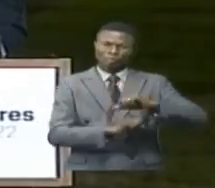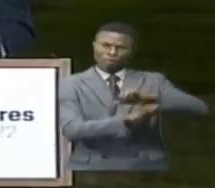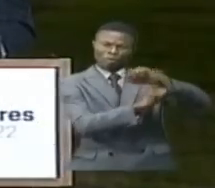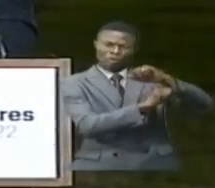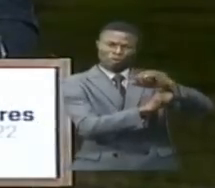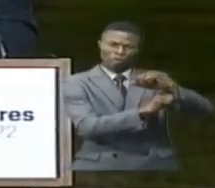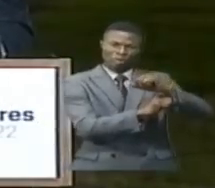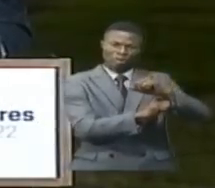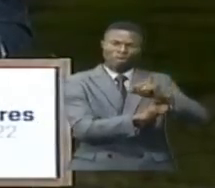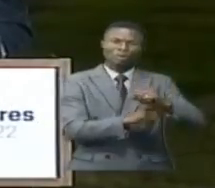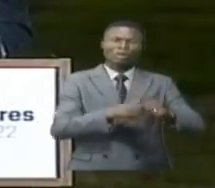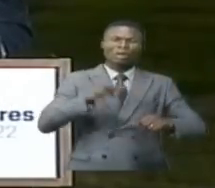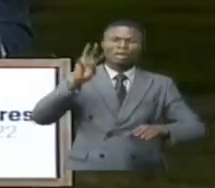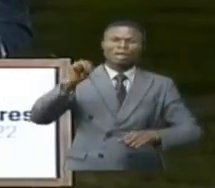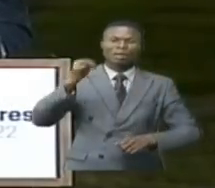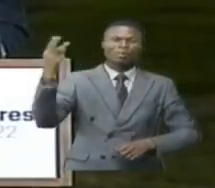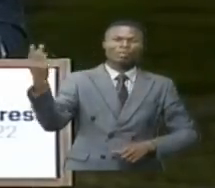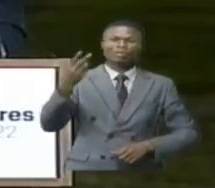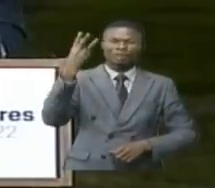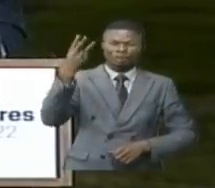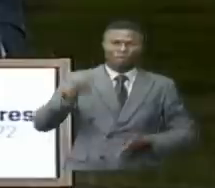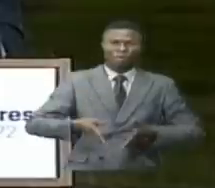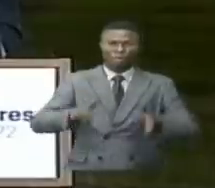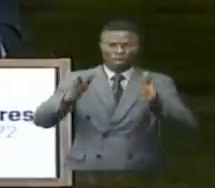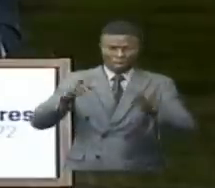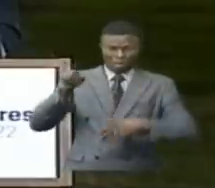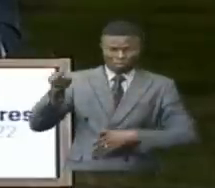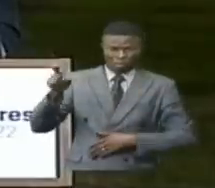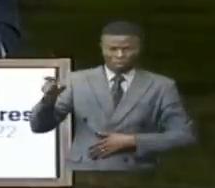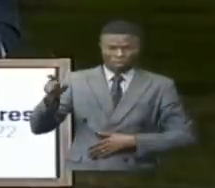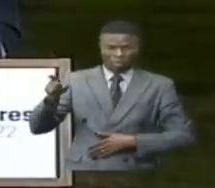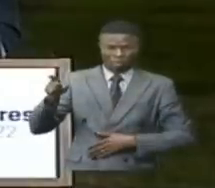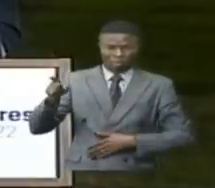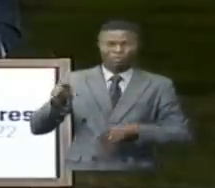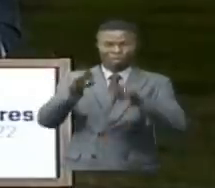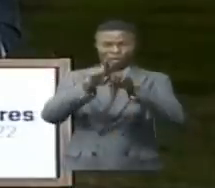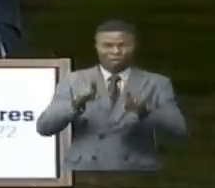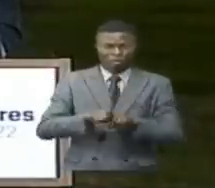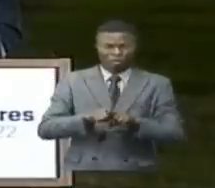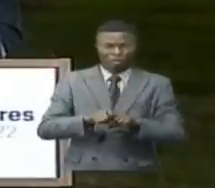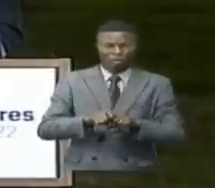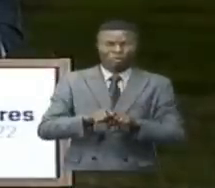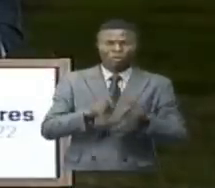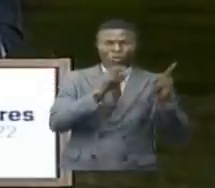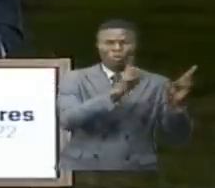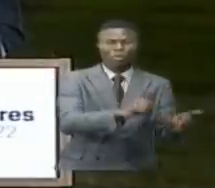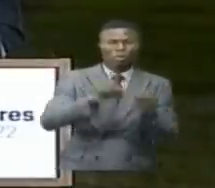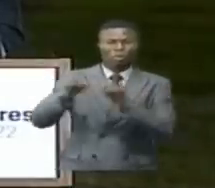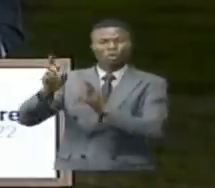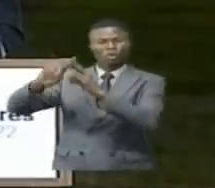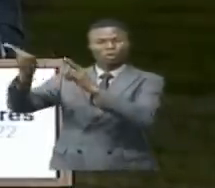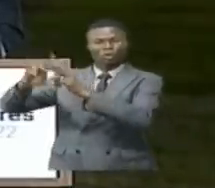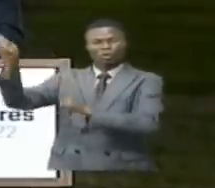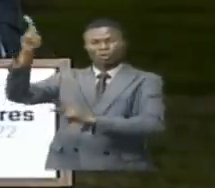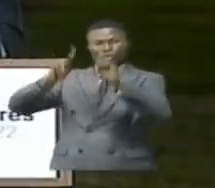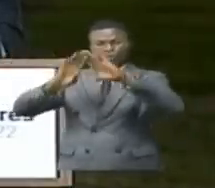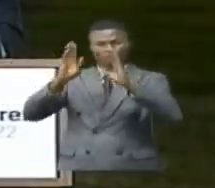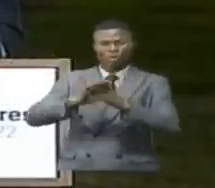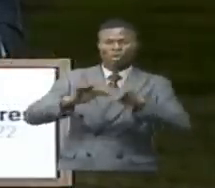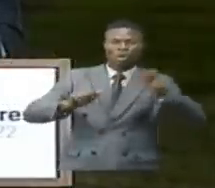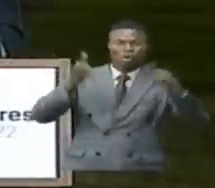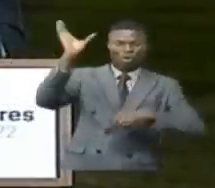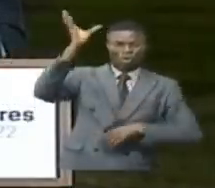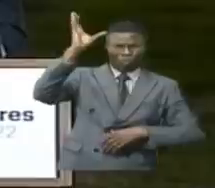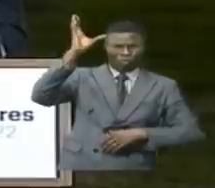concernés et les éléments du M23 sur la route des Kelengera, mais aussi des déplacements de population dans quelques villages du